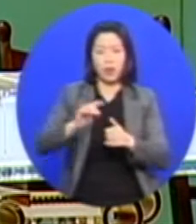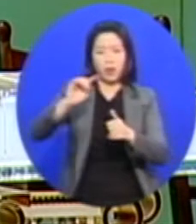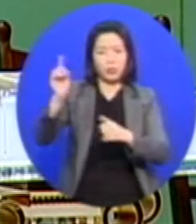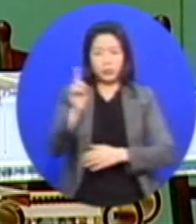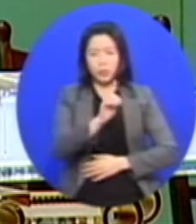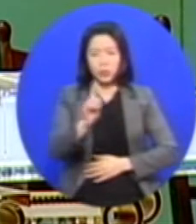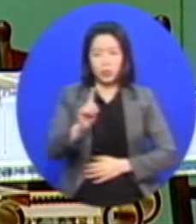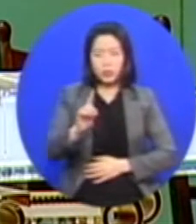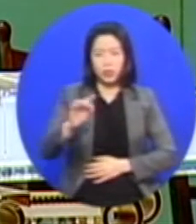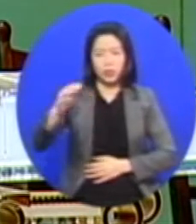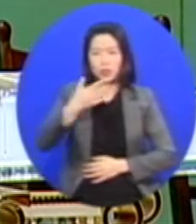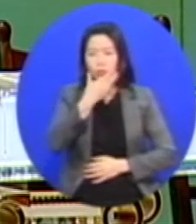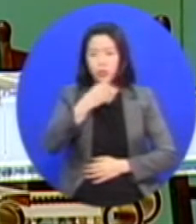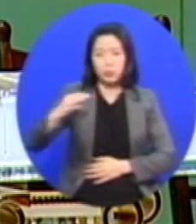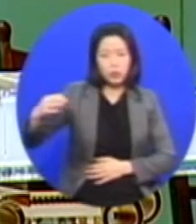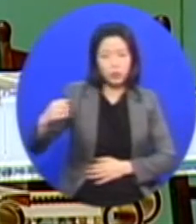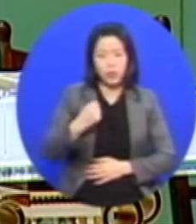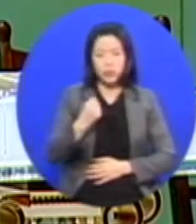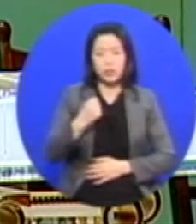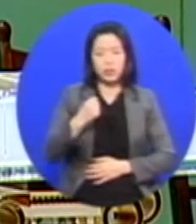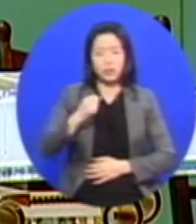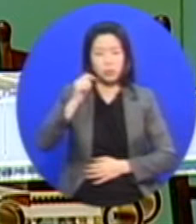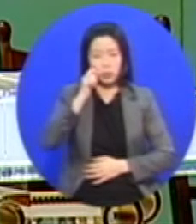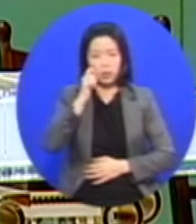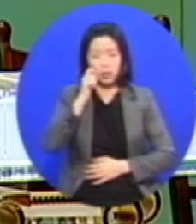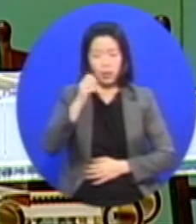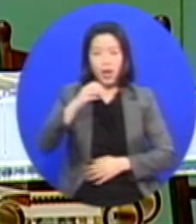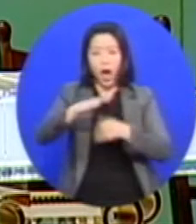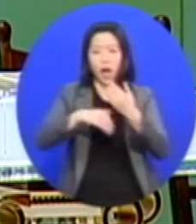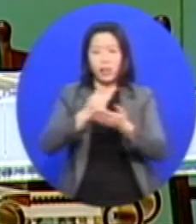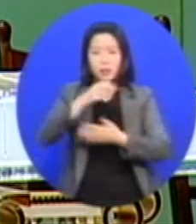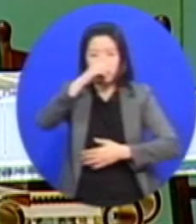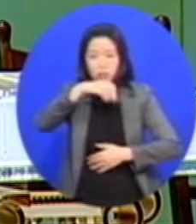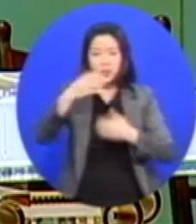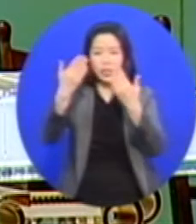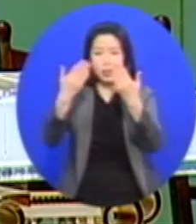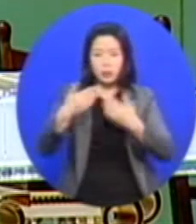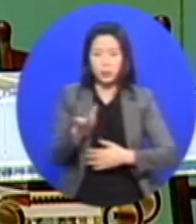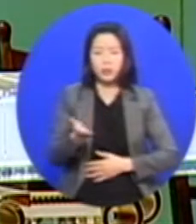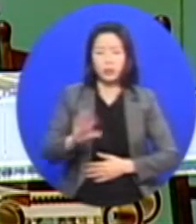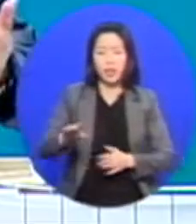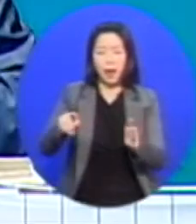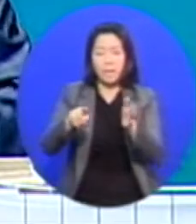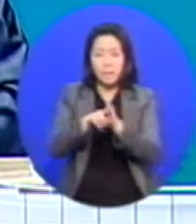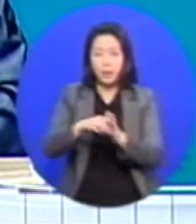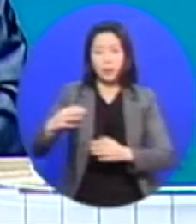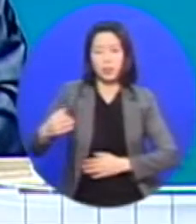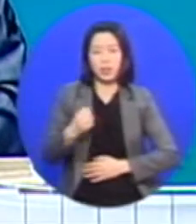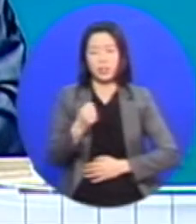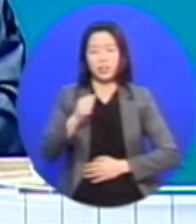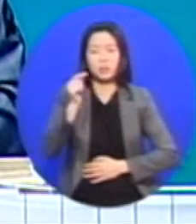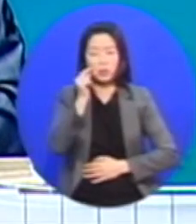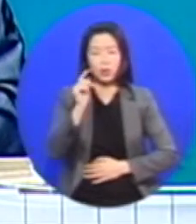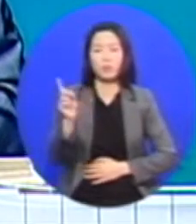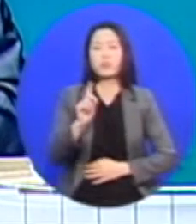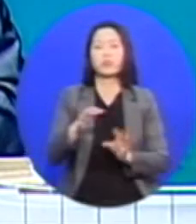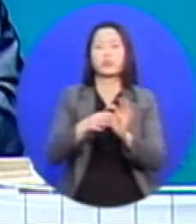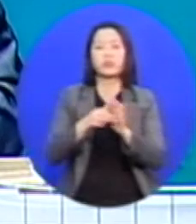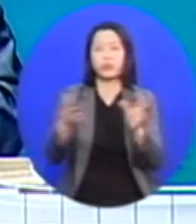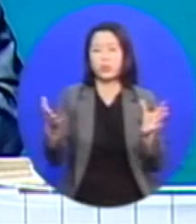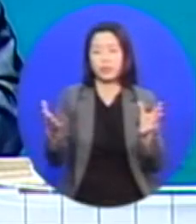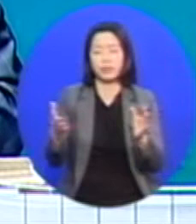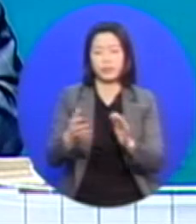못해 하나님이 엄청난 축복을 우리에게 그냥 거저 주셔도 믿고 누리지 못하면 무슨 상관이 있어요